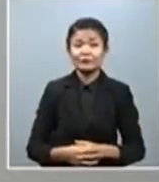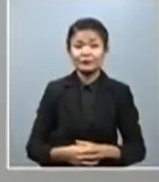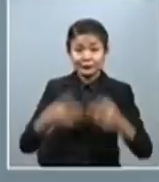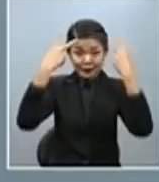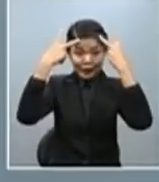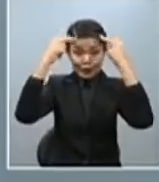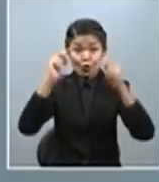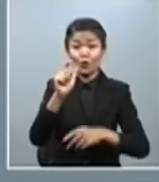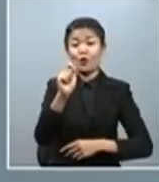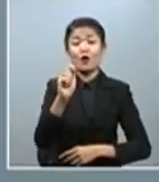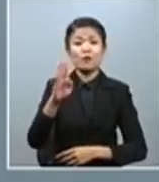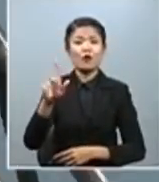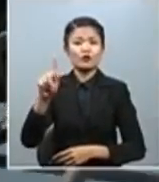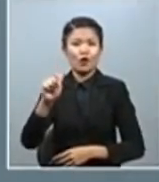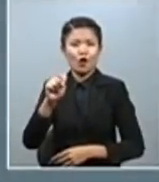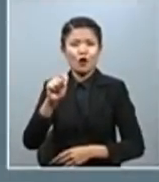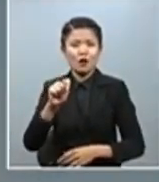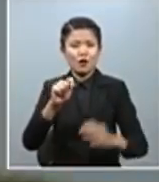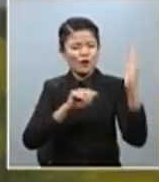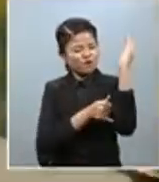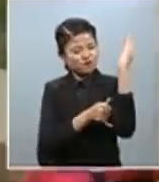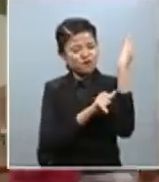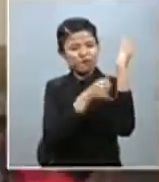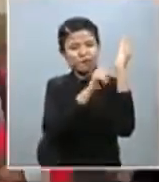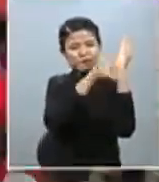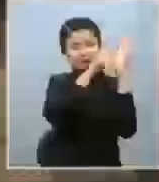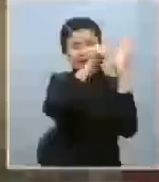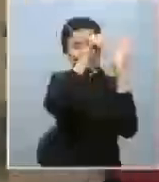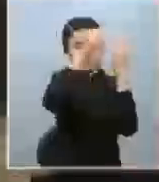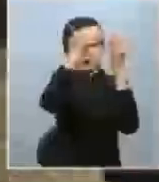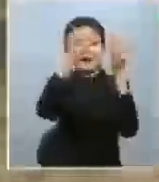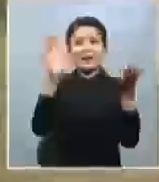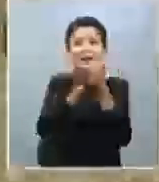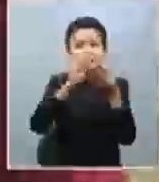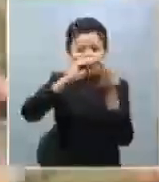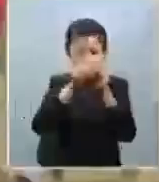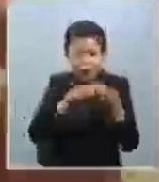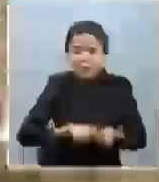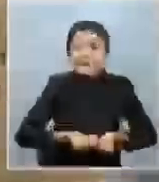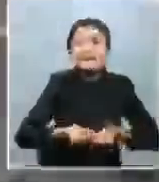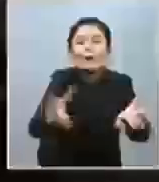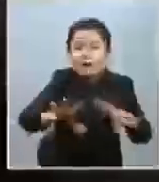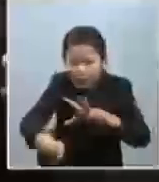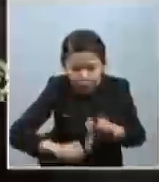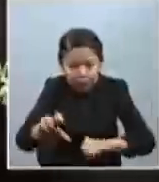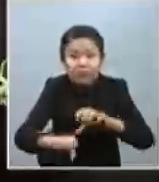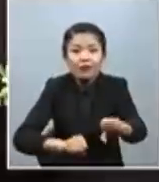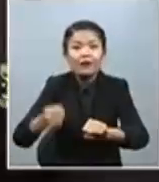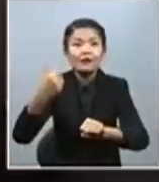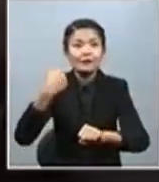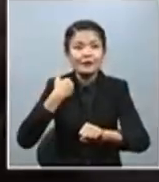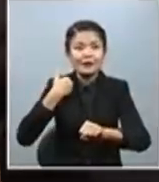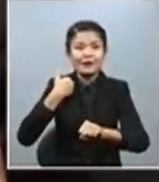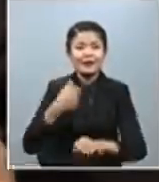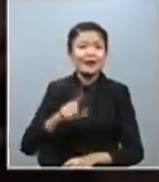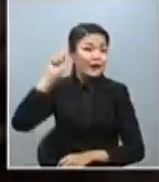อบต.บ่กลัวความสูงปีนขึ้นไปปล่อยฉลากนำโชคแย่งกันฟูนตลบเด้อค่ะแล้วแล้วอีนั่